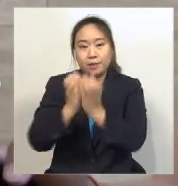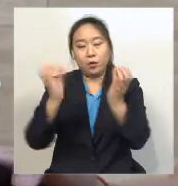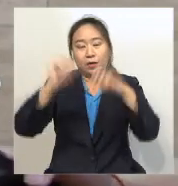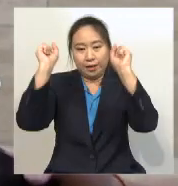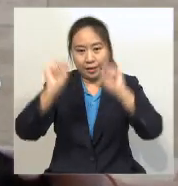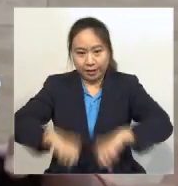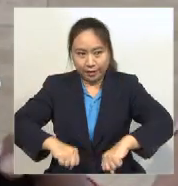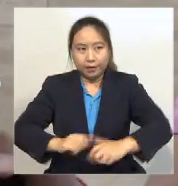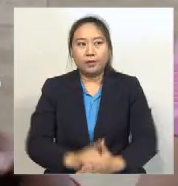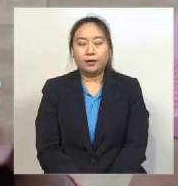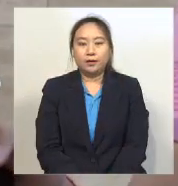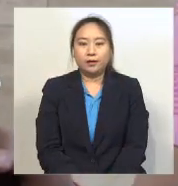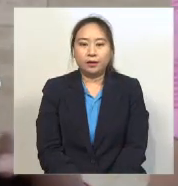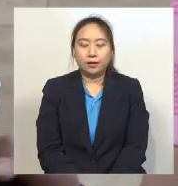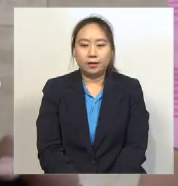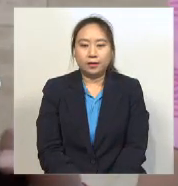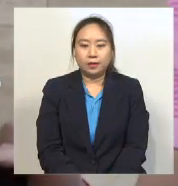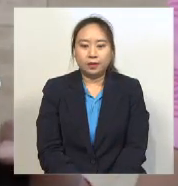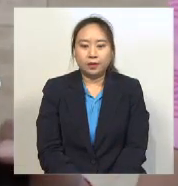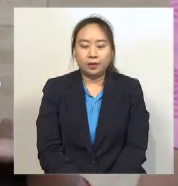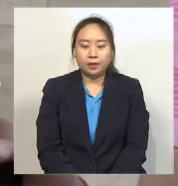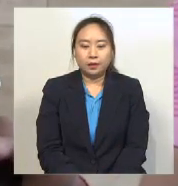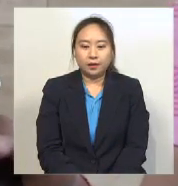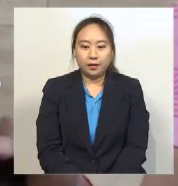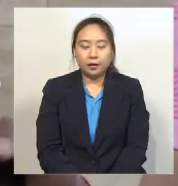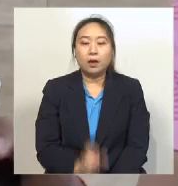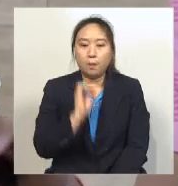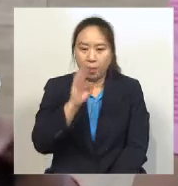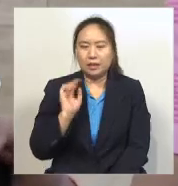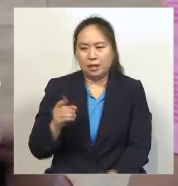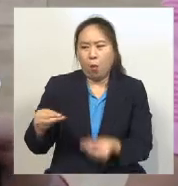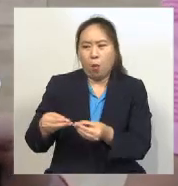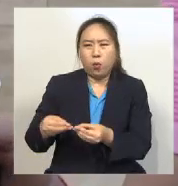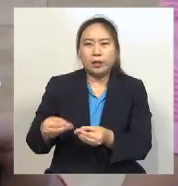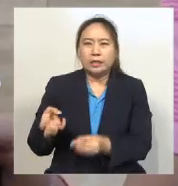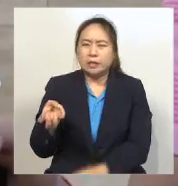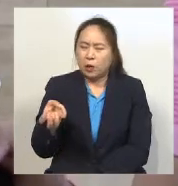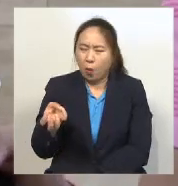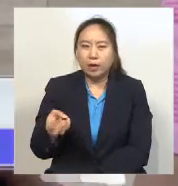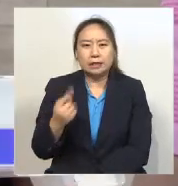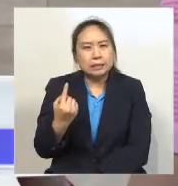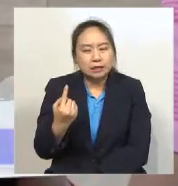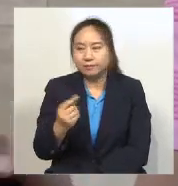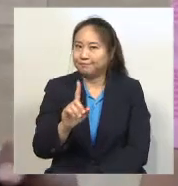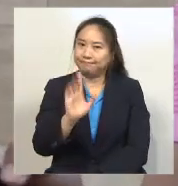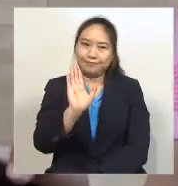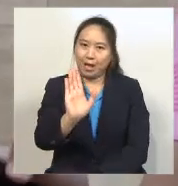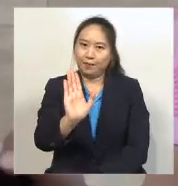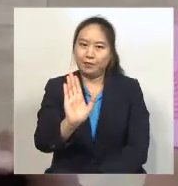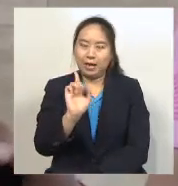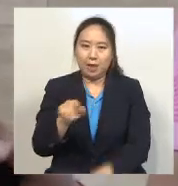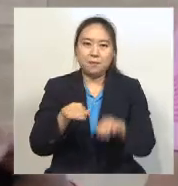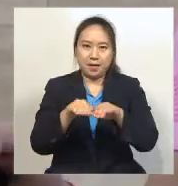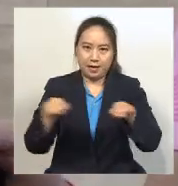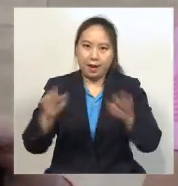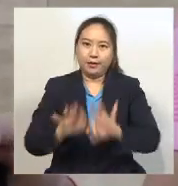ท่านจะบอกว่าหุ้นมีไม่มากหนึ่งหุ้นก็มีไม่ได้อันนี้เป็นเรื่องบรรทัดฐานที่ส